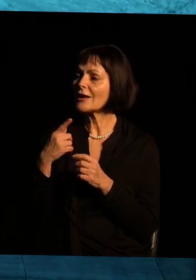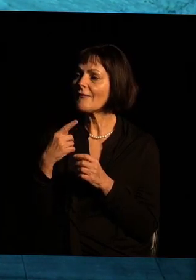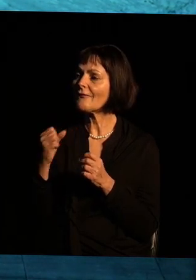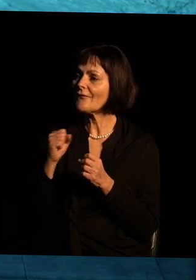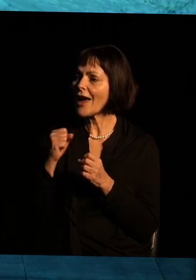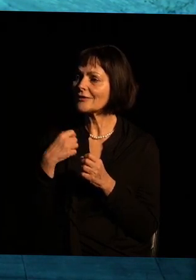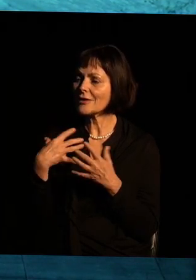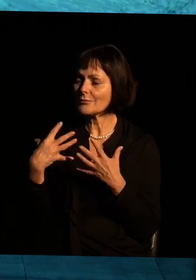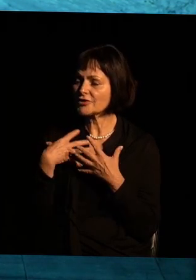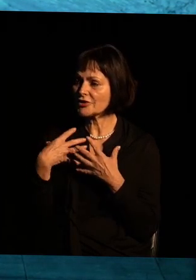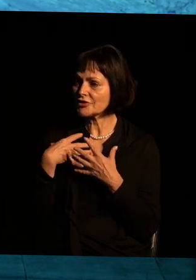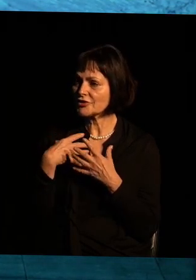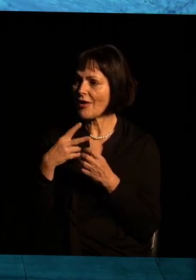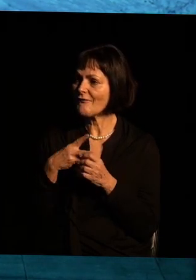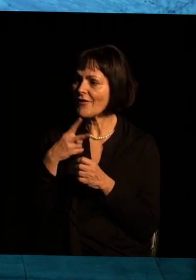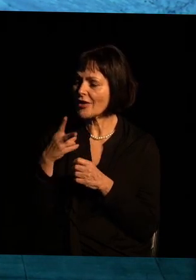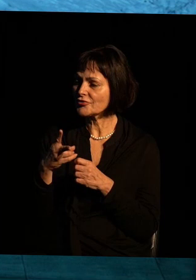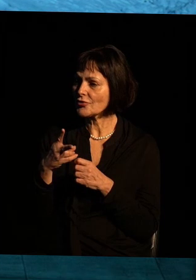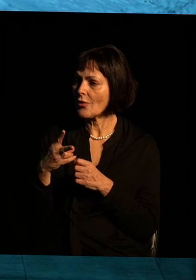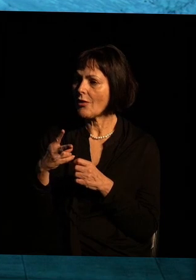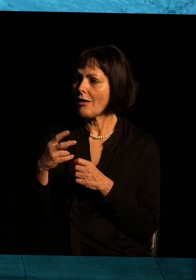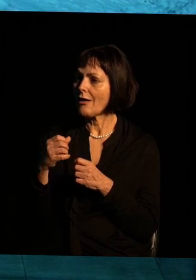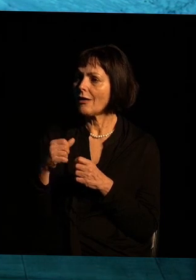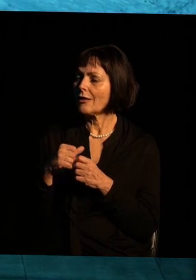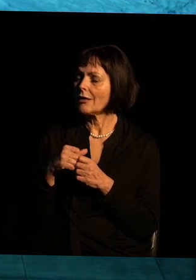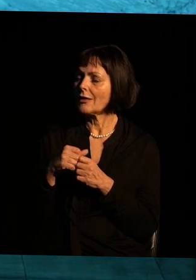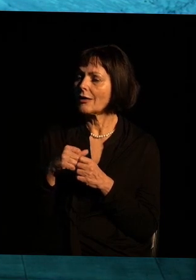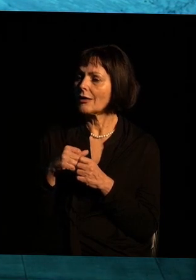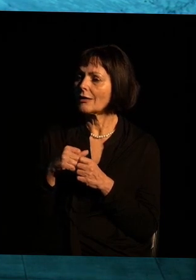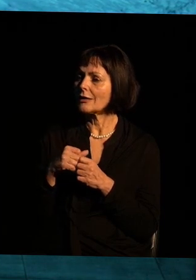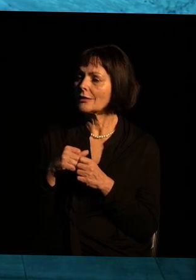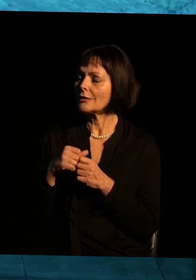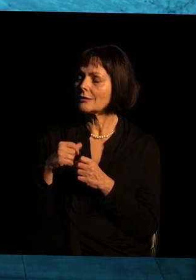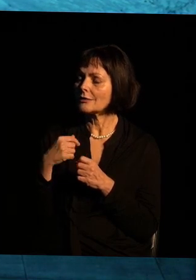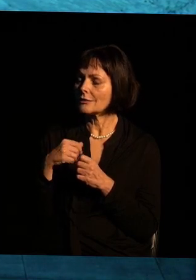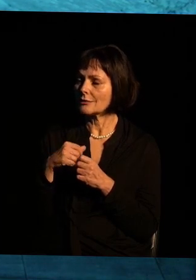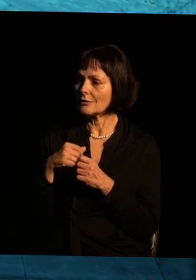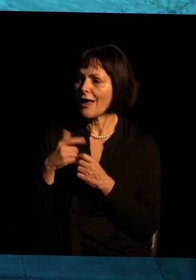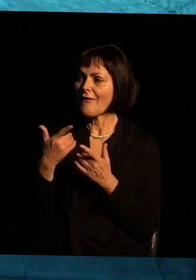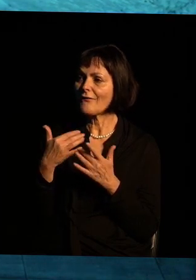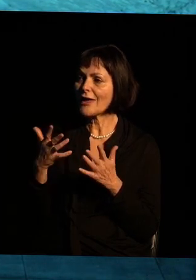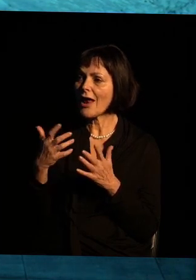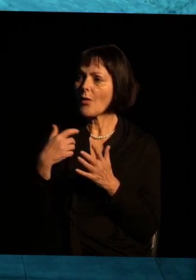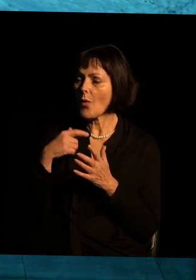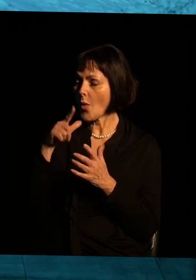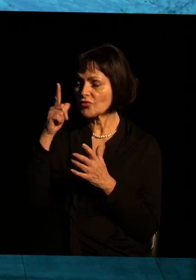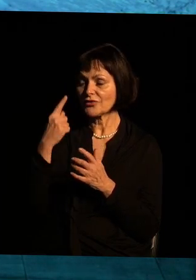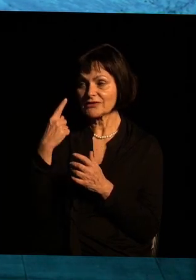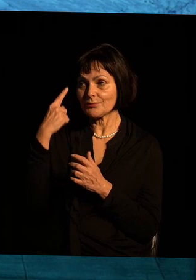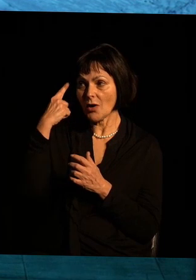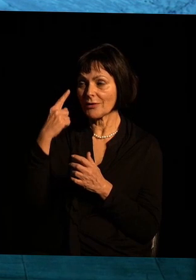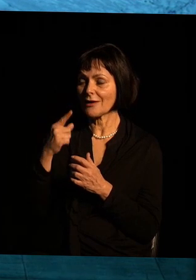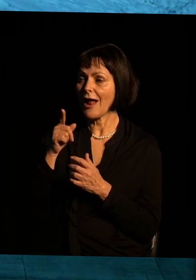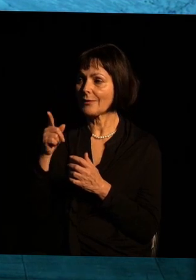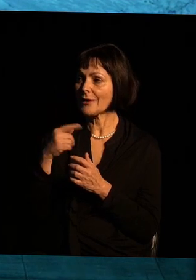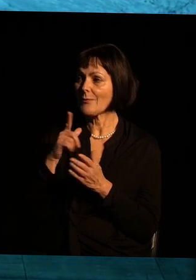fajne przeżycie, samym wejściu, ale fajne przeżycie, fajne, no osobliwe, akurat wielu himalaistów wspomina, natomiast ty